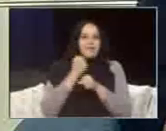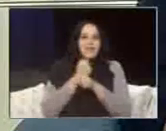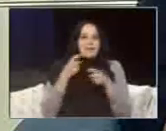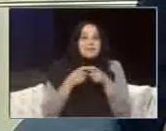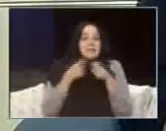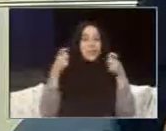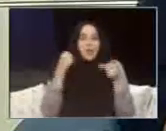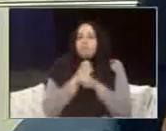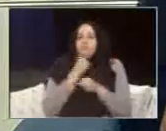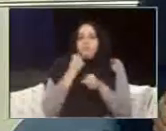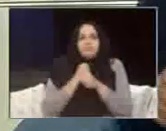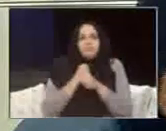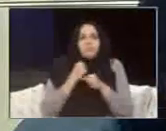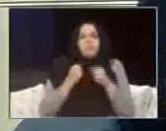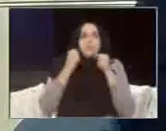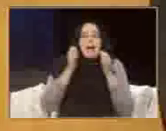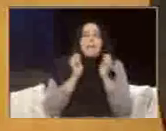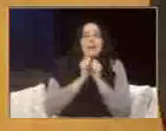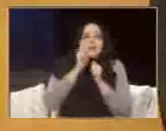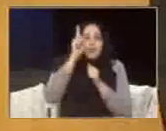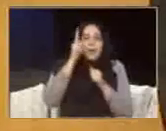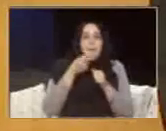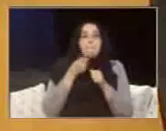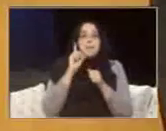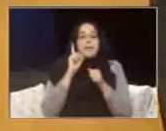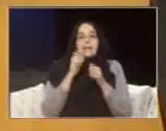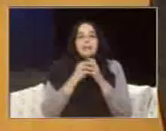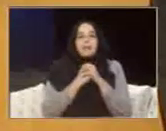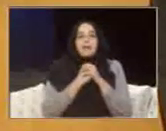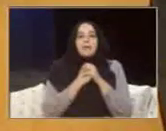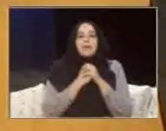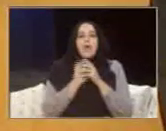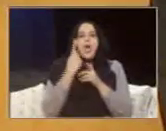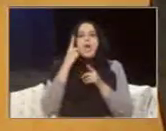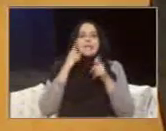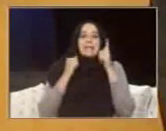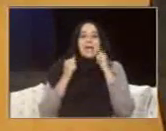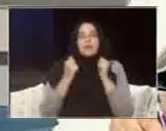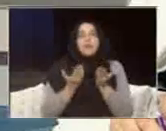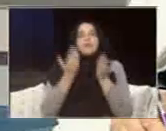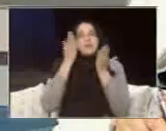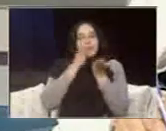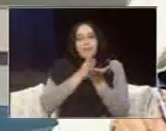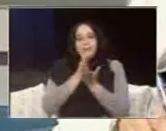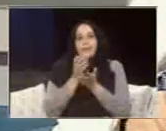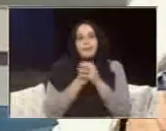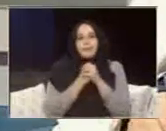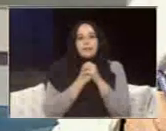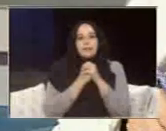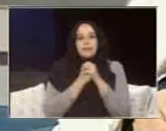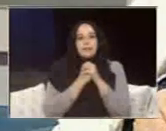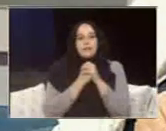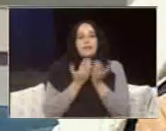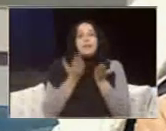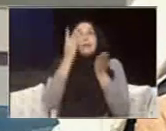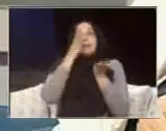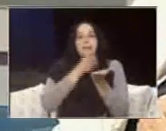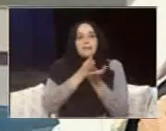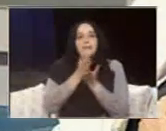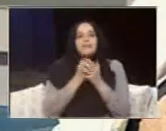ورب أمام الله لكن واحد المدير الله يهديه الله